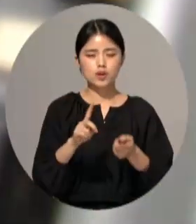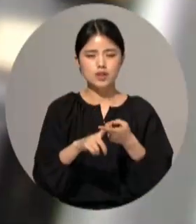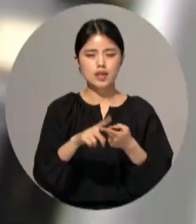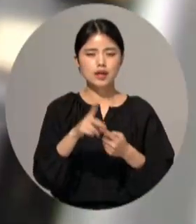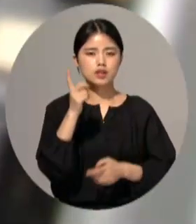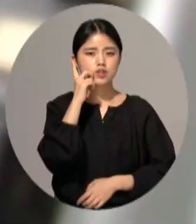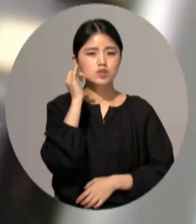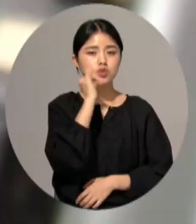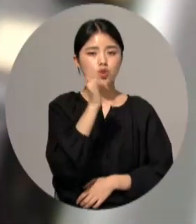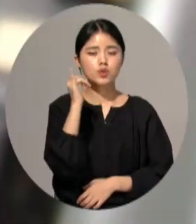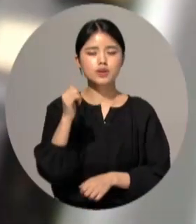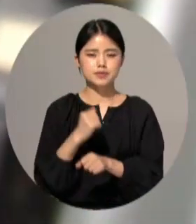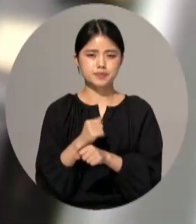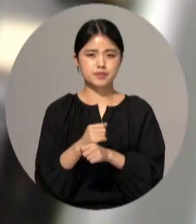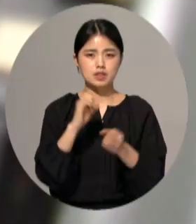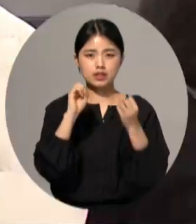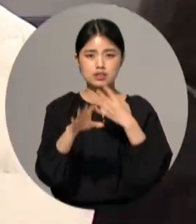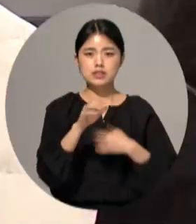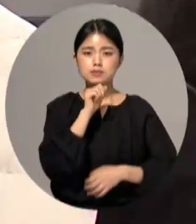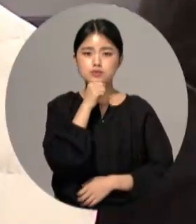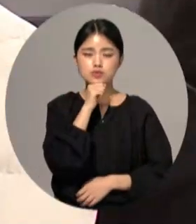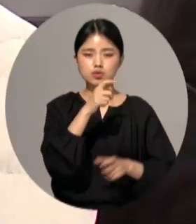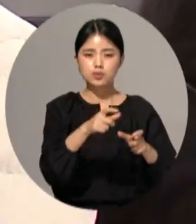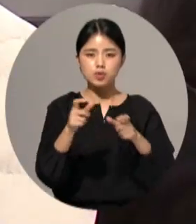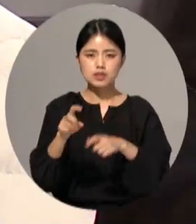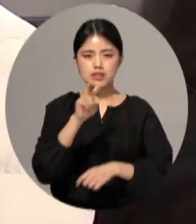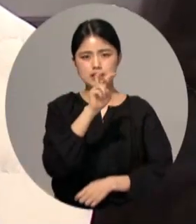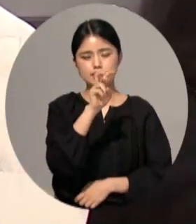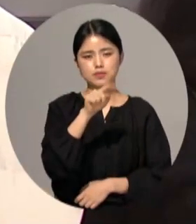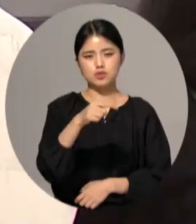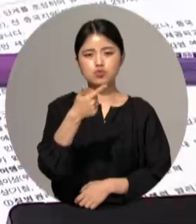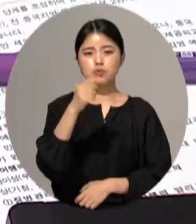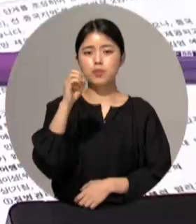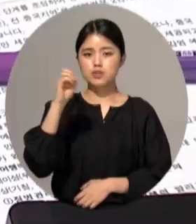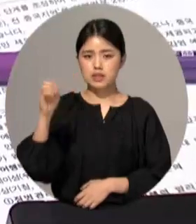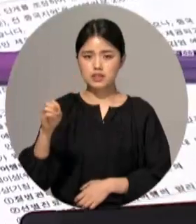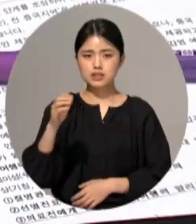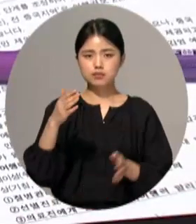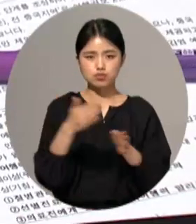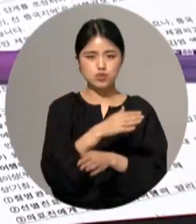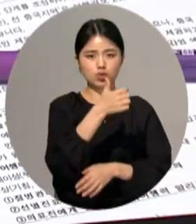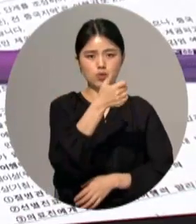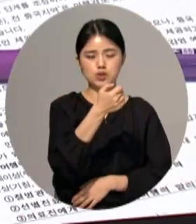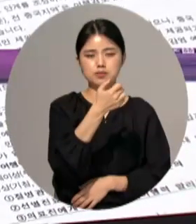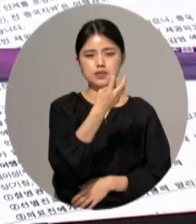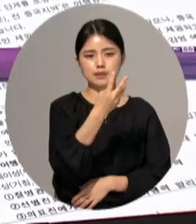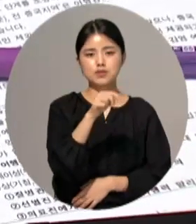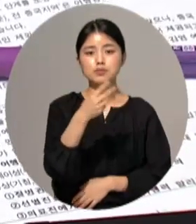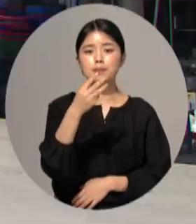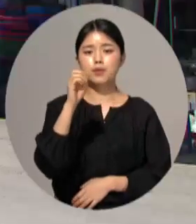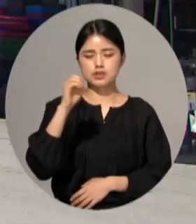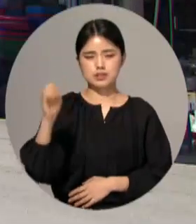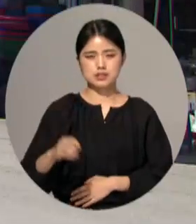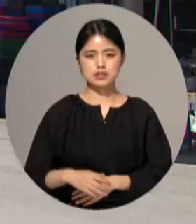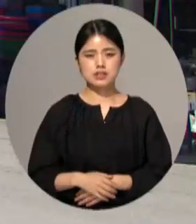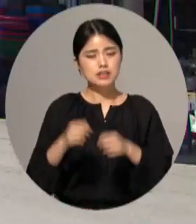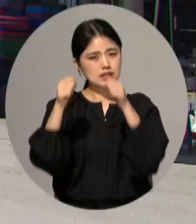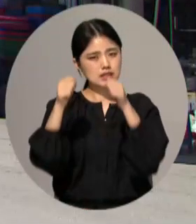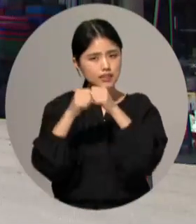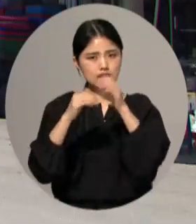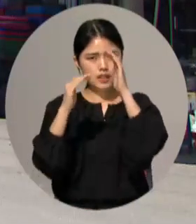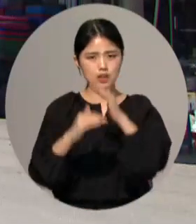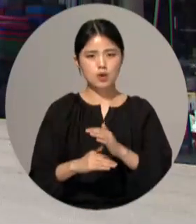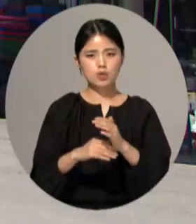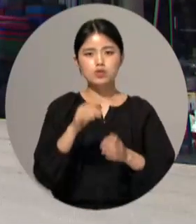실시됐습니다 응답률은 선거구 별로 20.6% 에서 54.3% 입니다 자세한 내용은